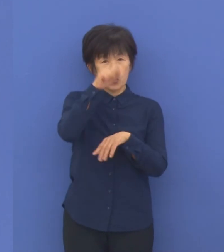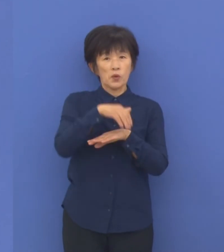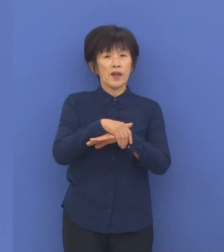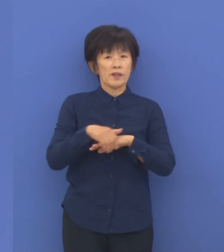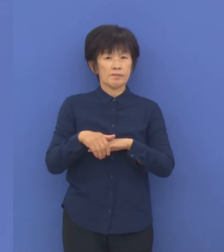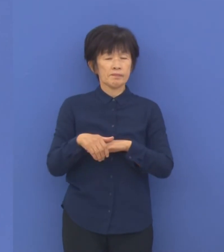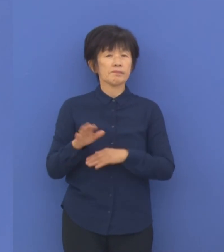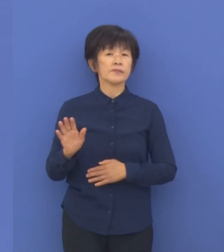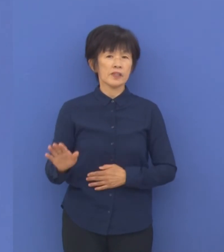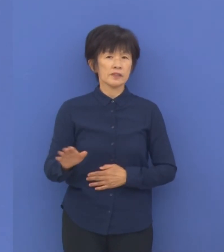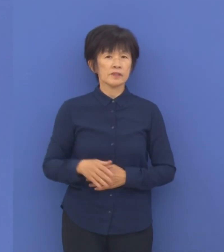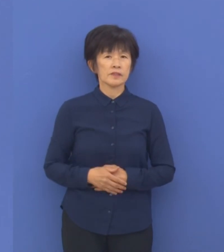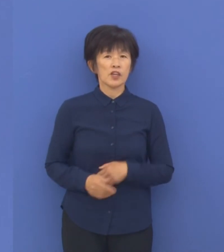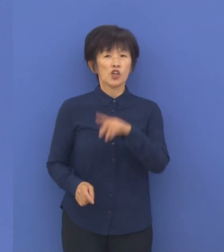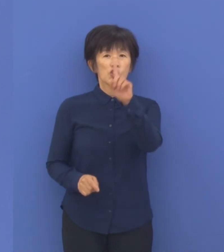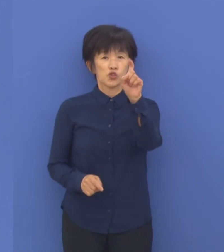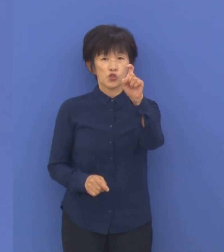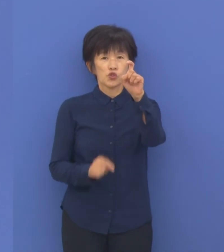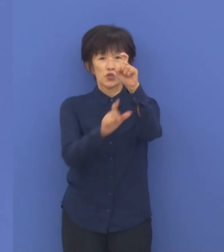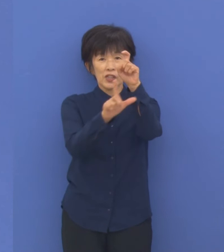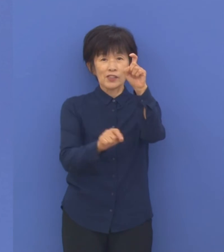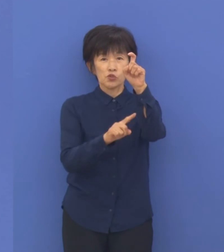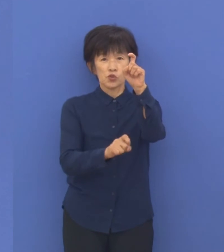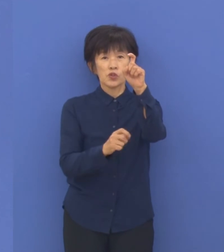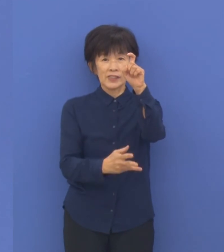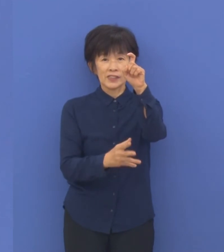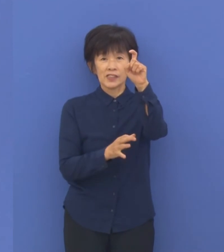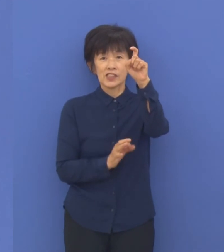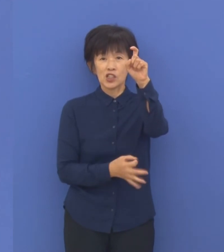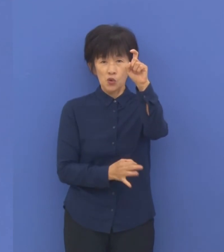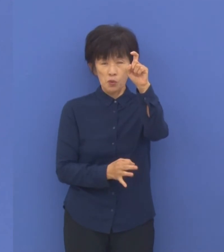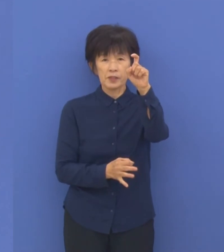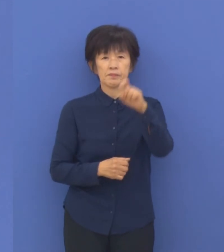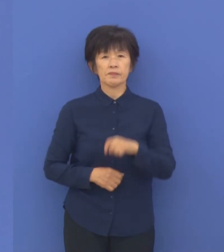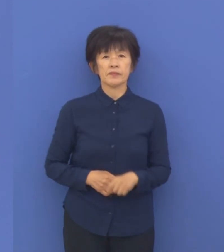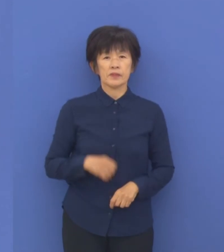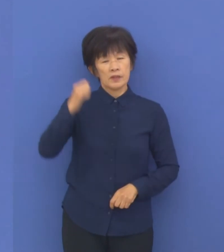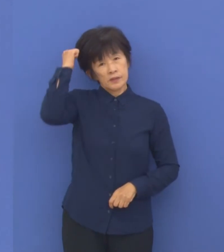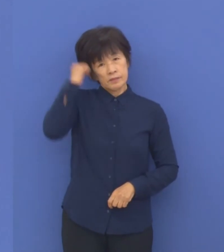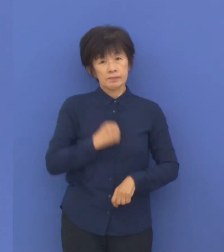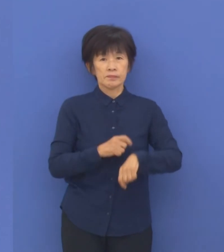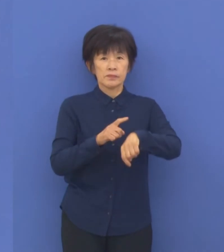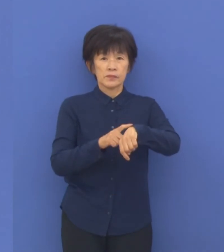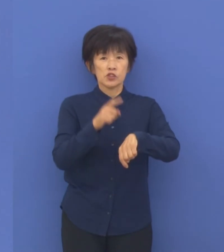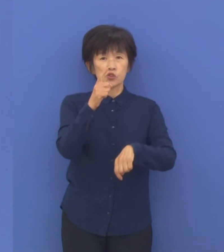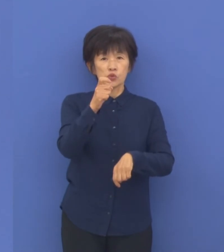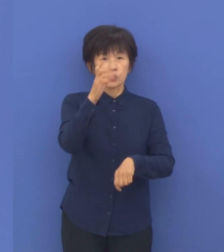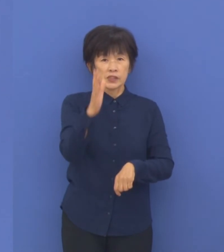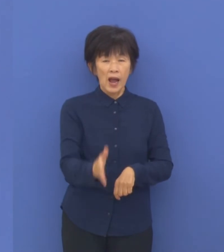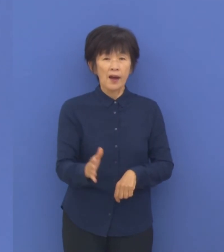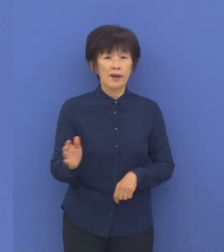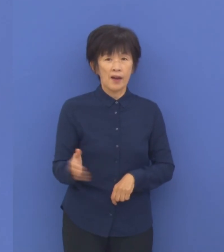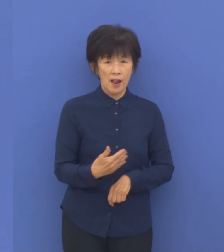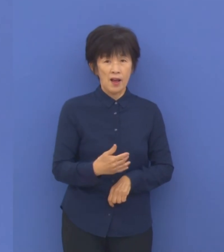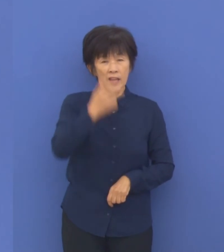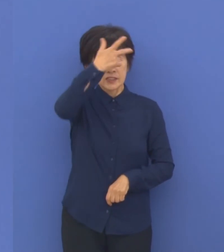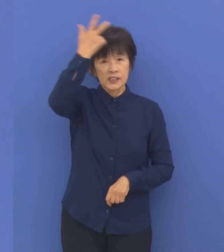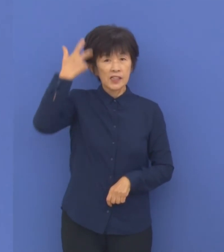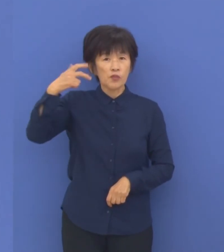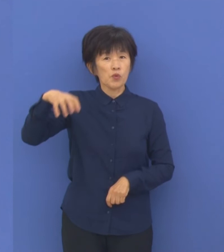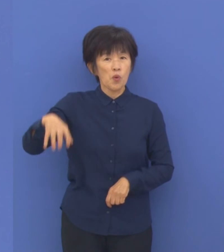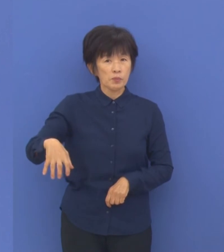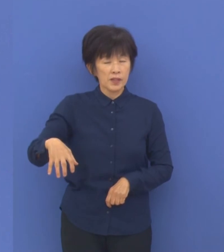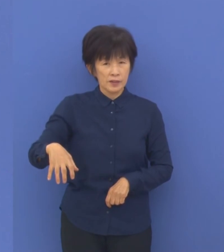てです10月18日金曜日午前10時30分からc ガット大村